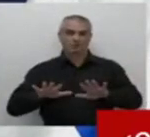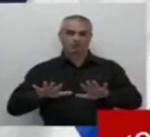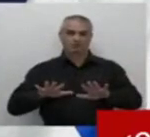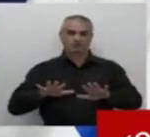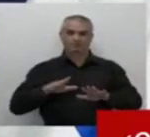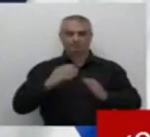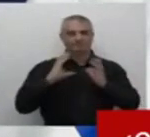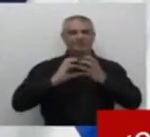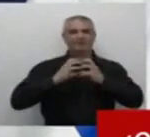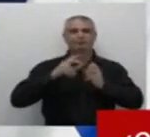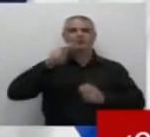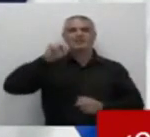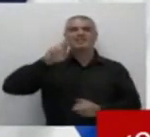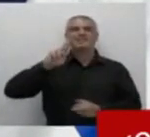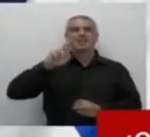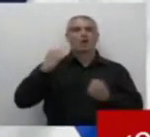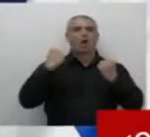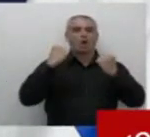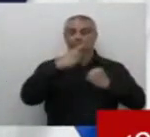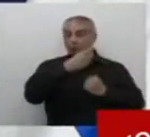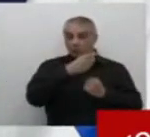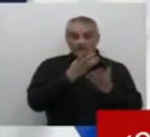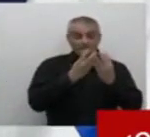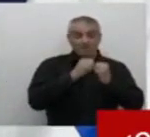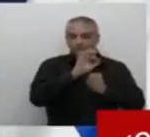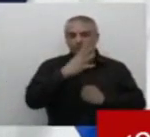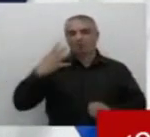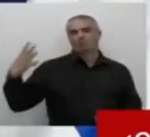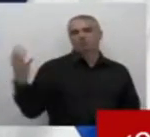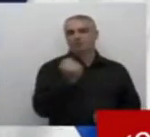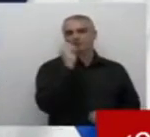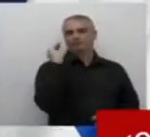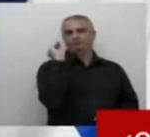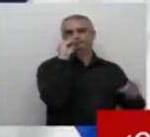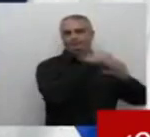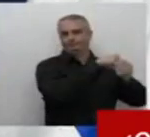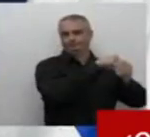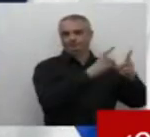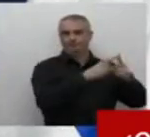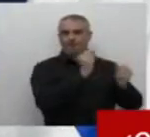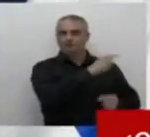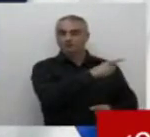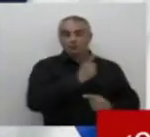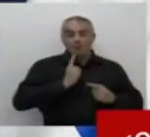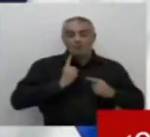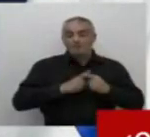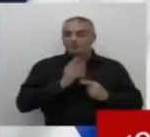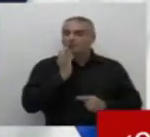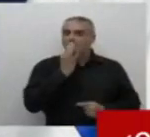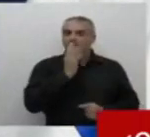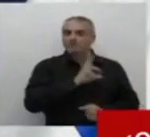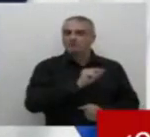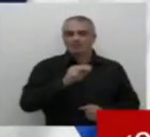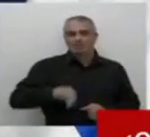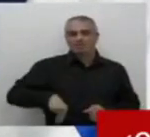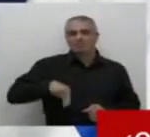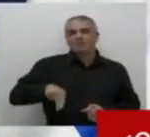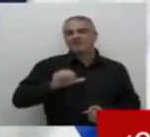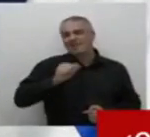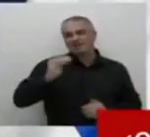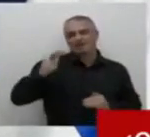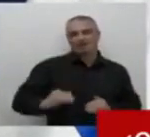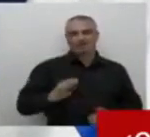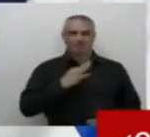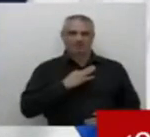عشره اشهر من نير عوز اختطف هو وعائلته الى غزه وهو